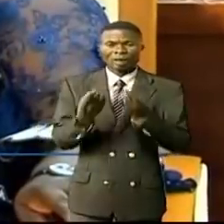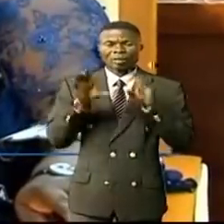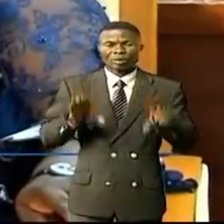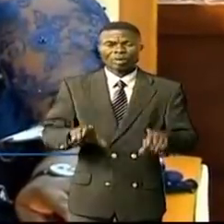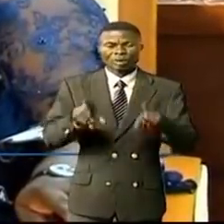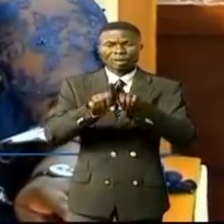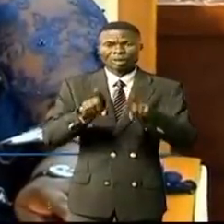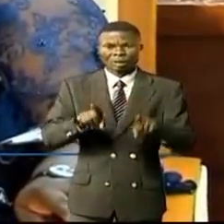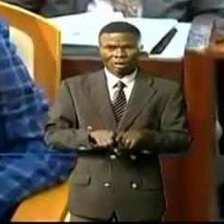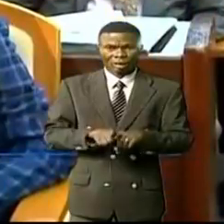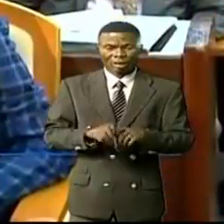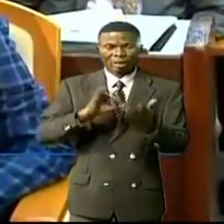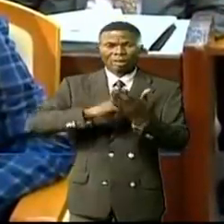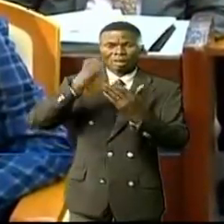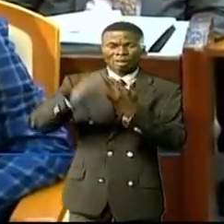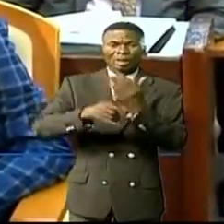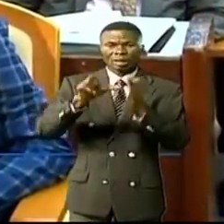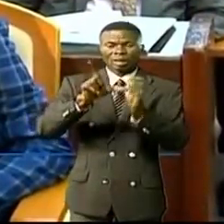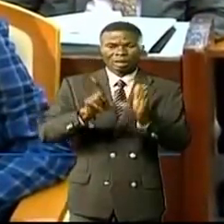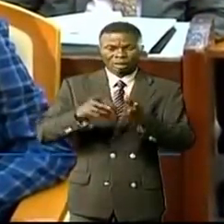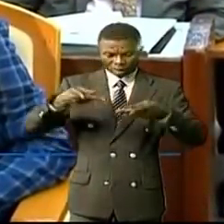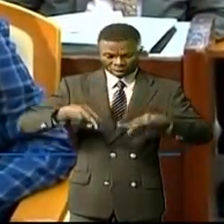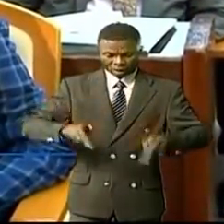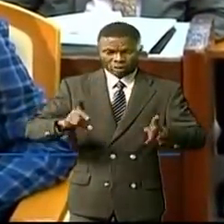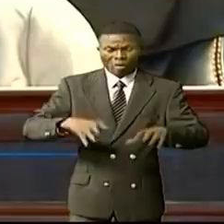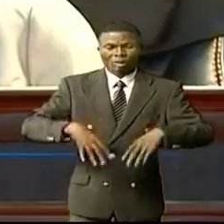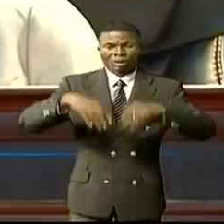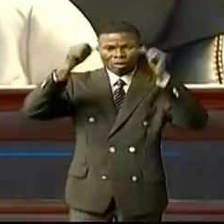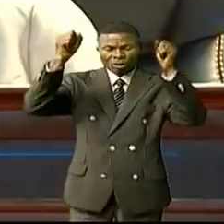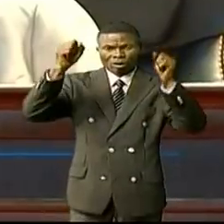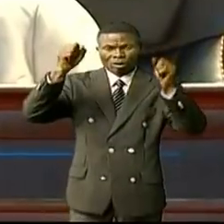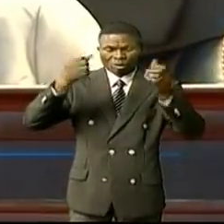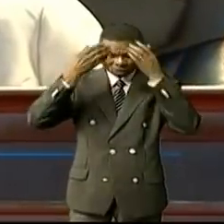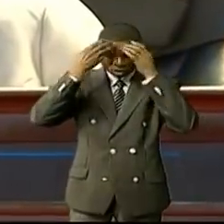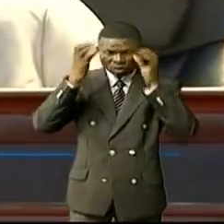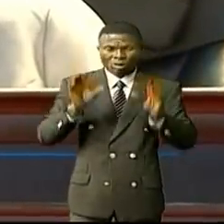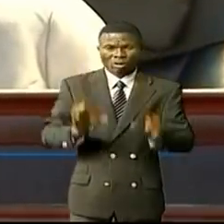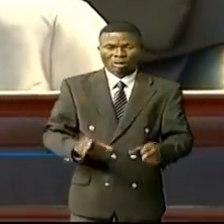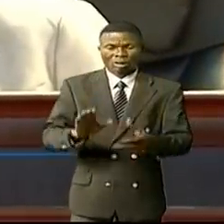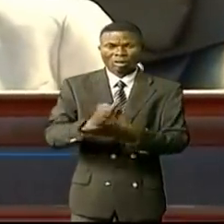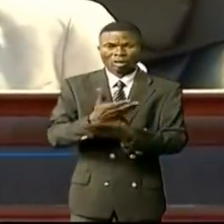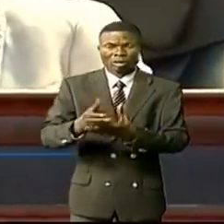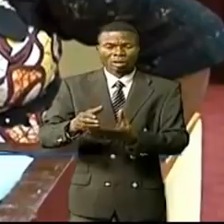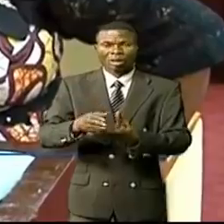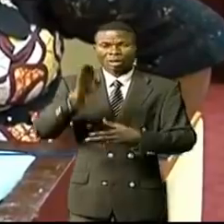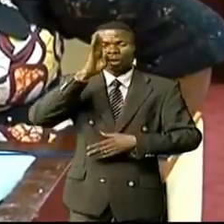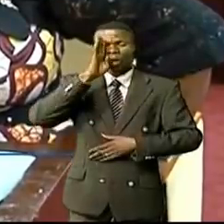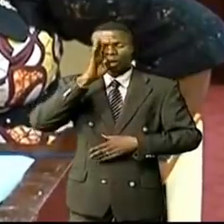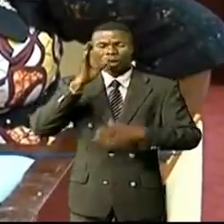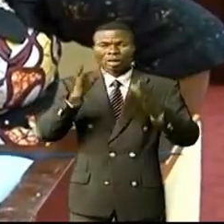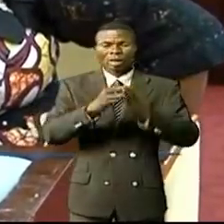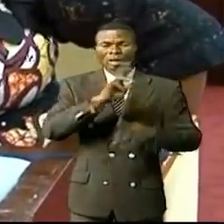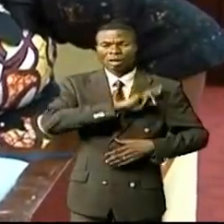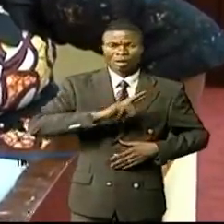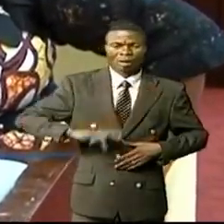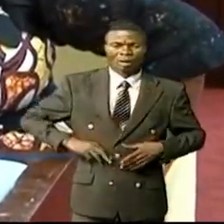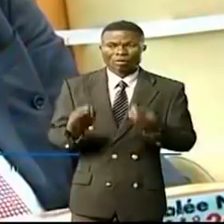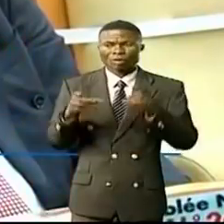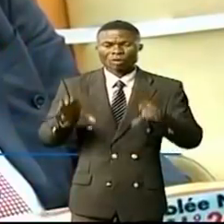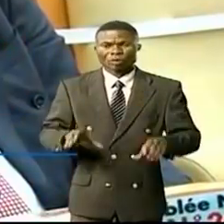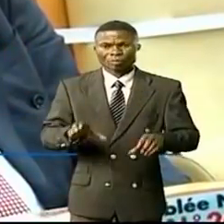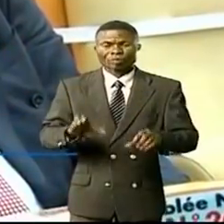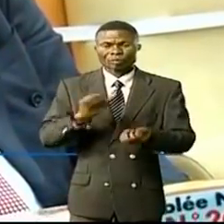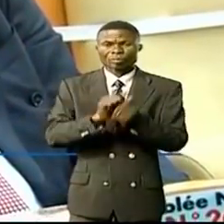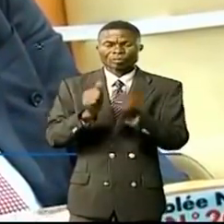ainsi que le projet de loi autorisant la ratification de la convention entre le Royaume de Belgique et la RDC sur